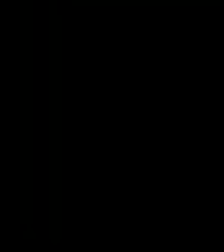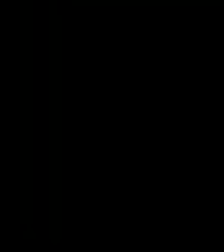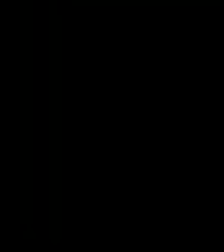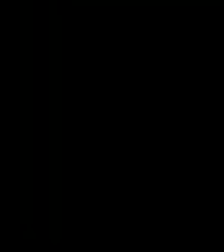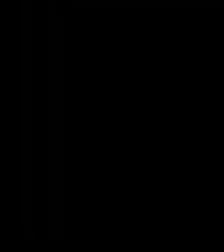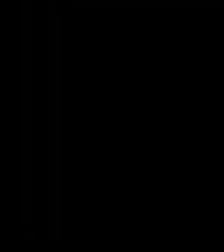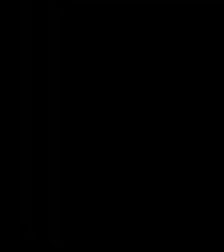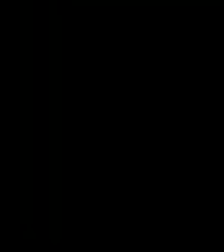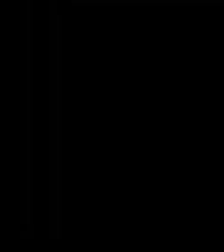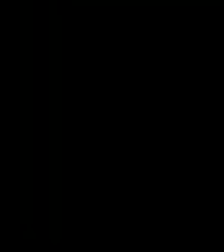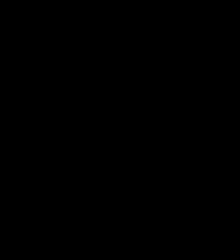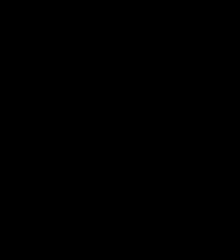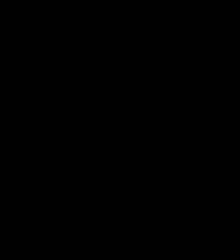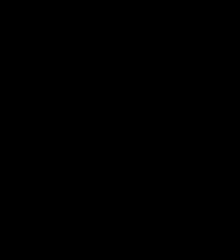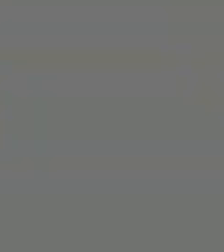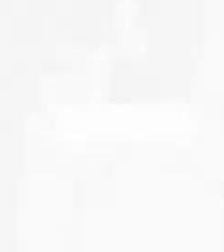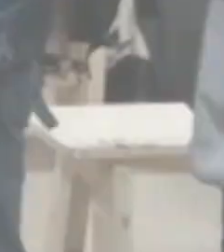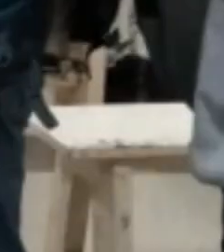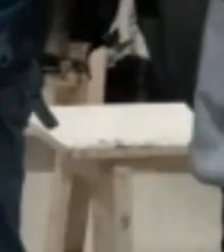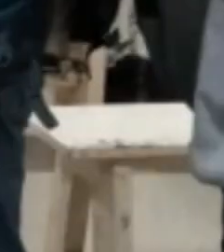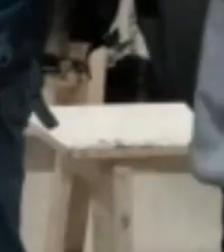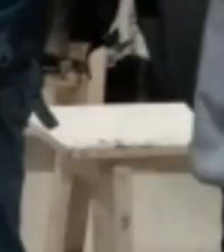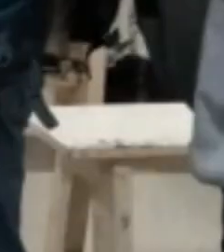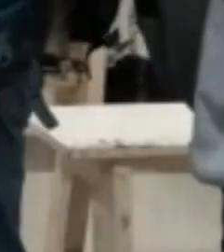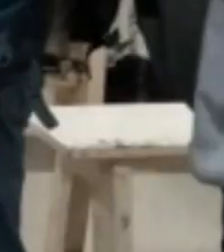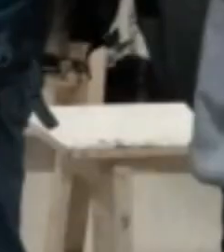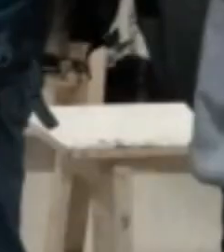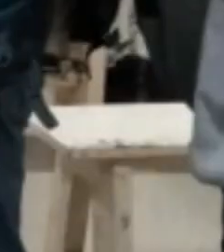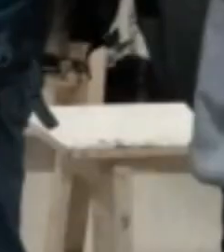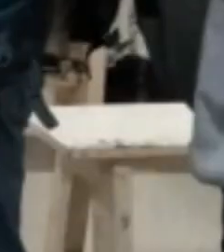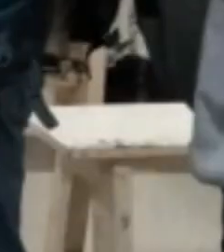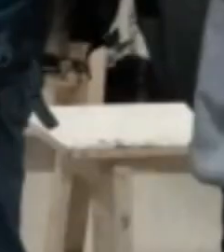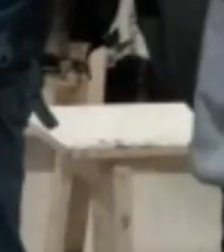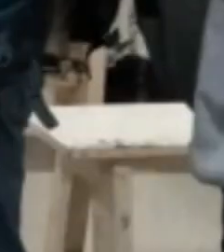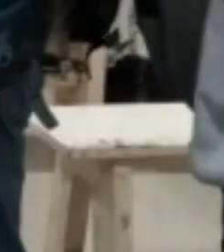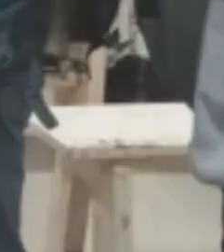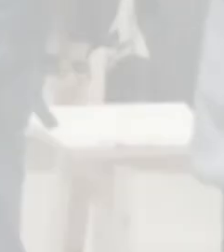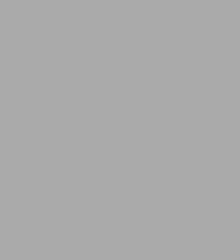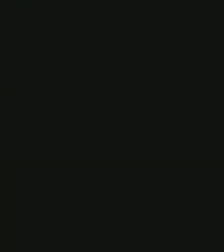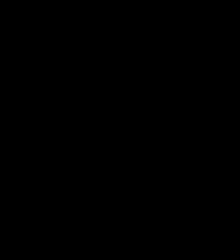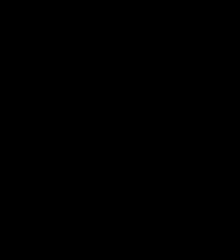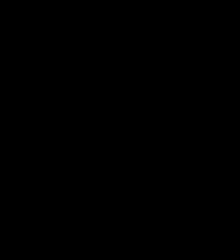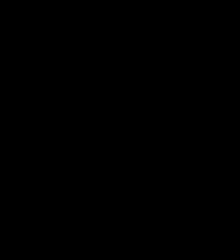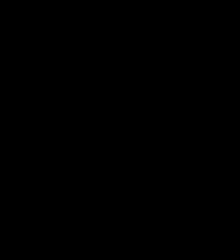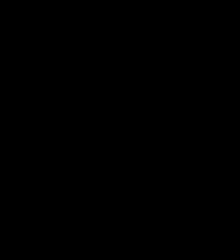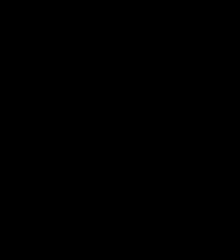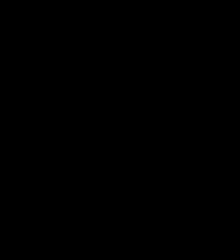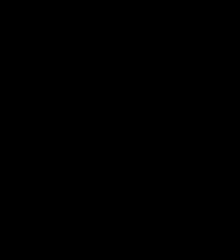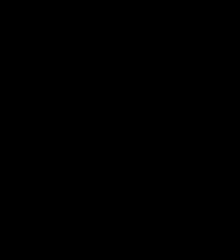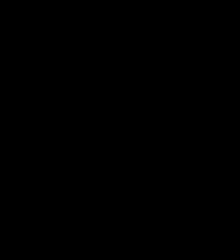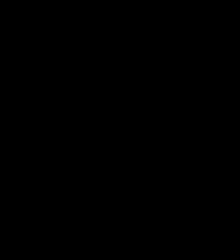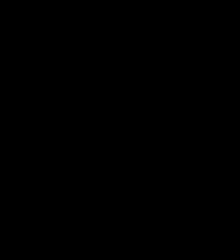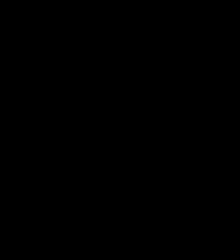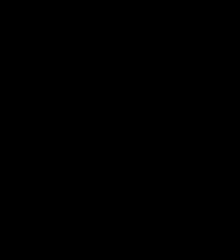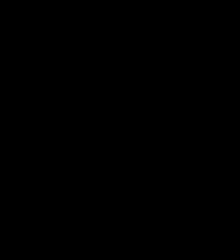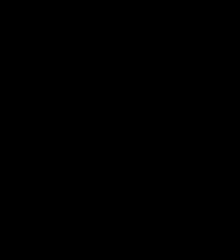Korban mengalami luka parah hingga akhirnya meninggal dunia setelah dirawat di RSUD Abdul Wahab Syahrani. Sebelumnya,